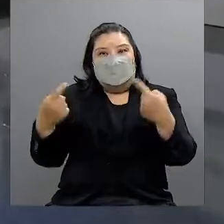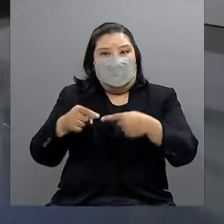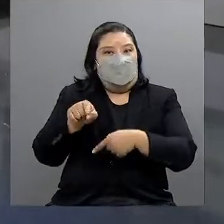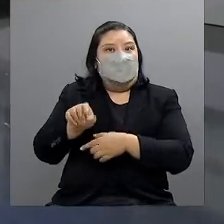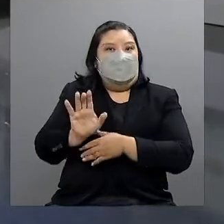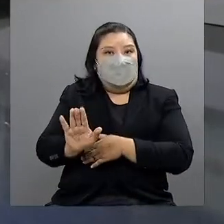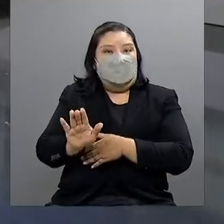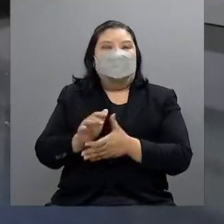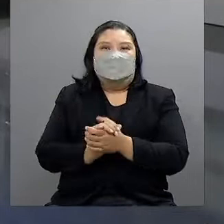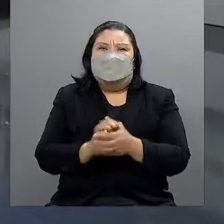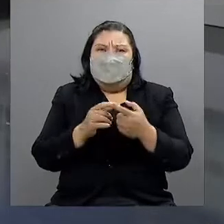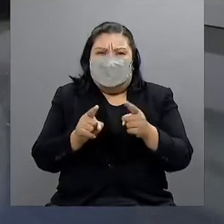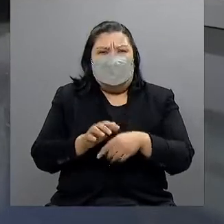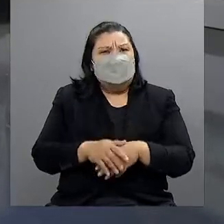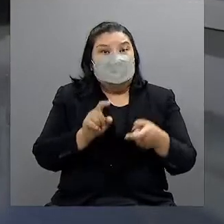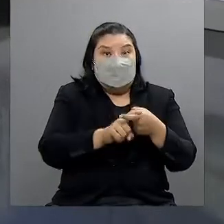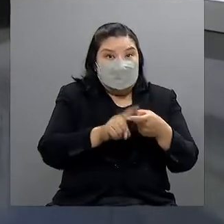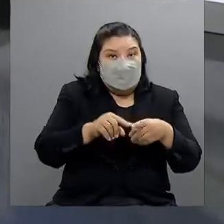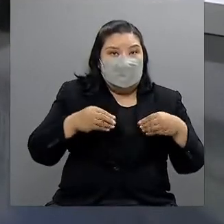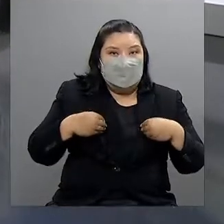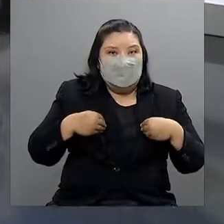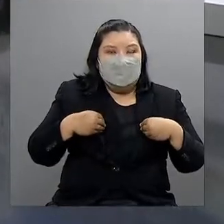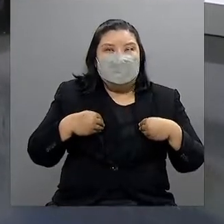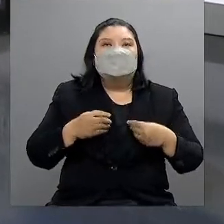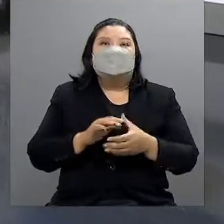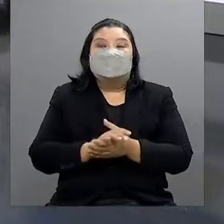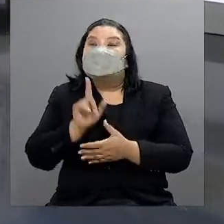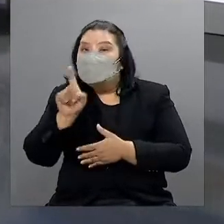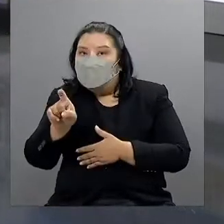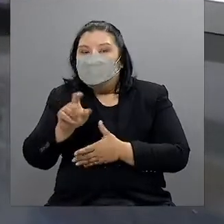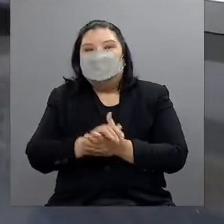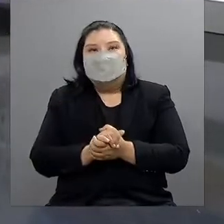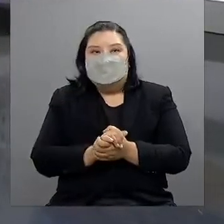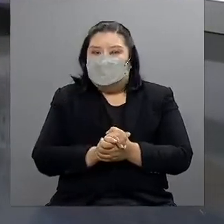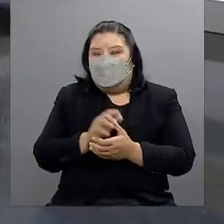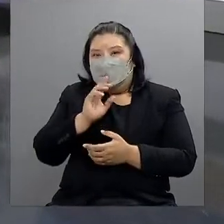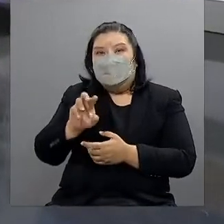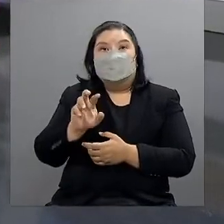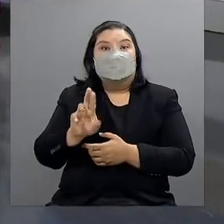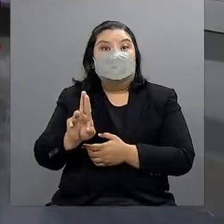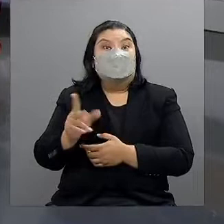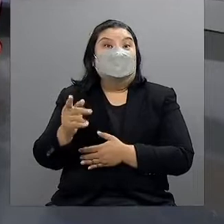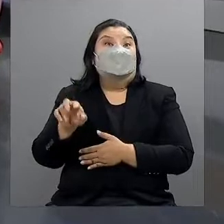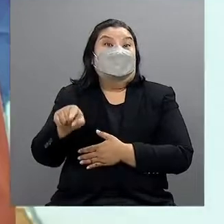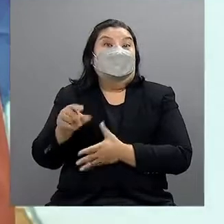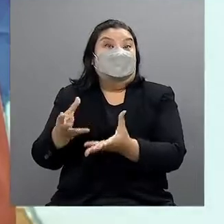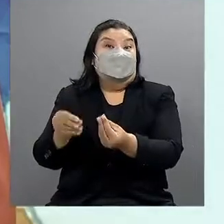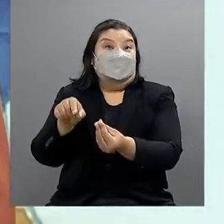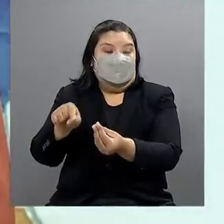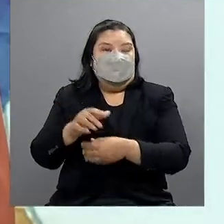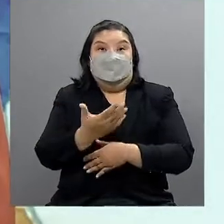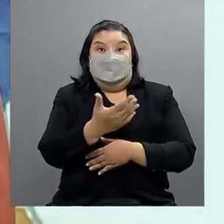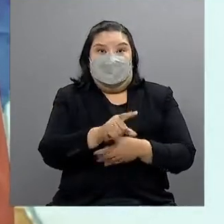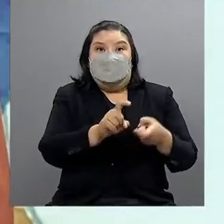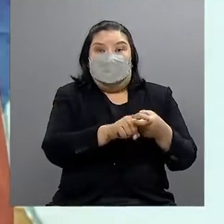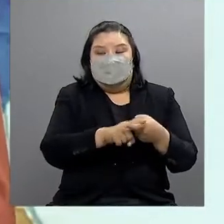เซียจะยองฟังไคะงานนี้ถ้ารัฐเซยคิจะบกยูเครนจรง ต้คดหนักนะเพรวาล่าสุกลม G7 เพื่องจะออกทะแลงการย้ำจุดยืน